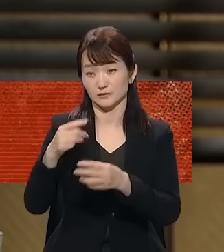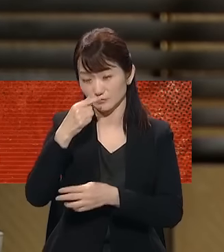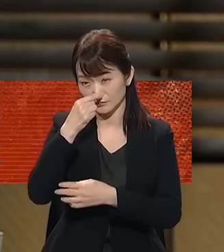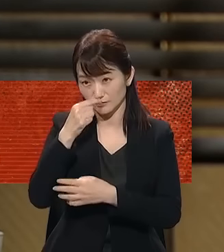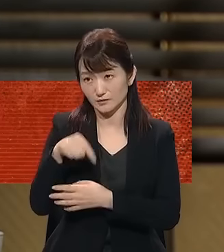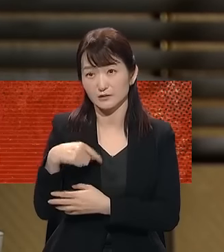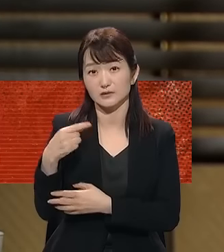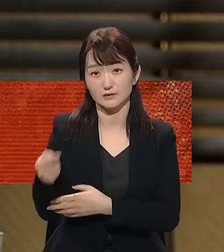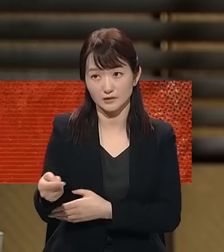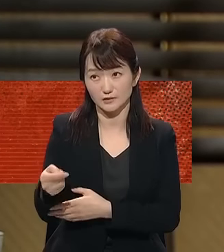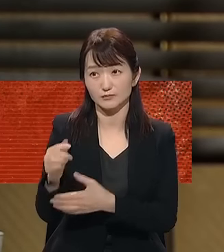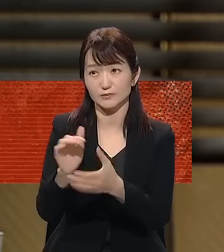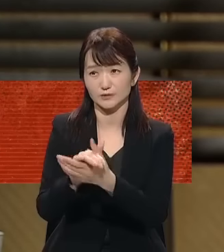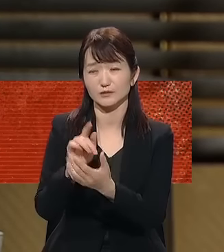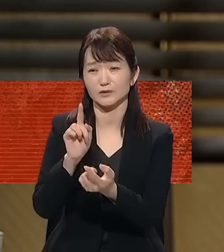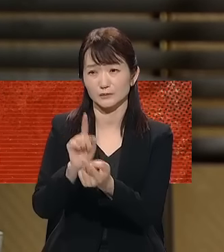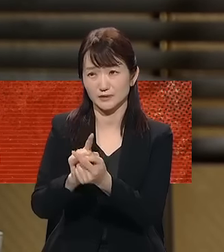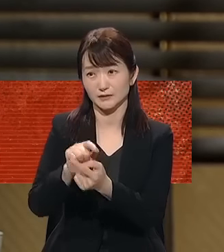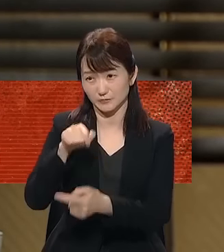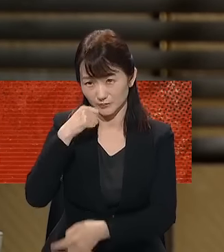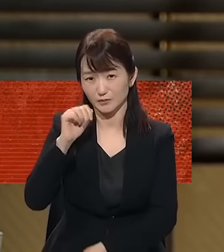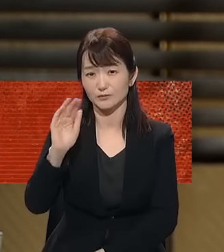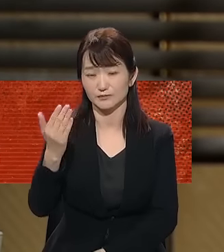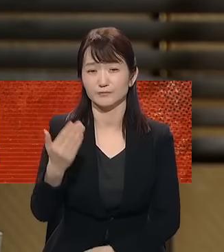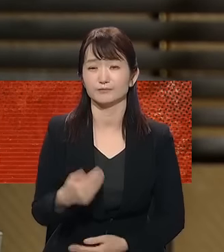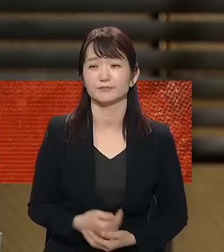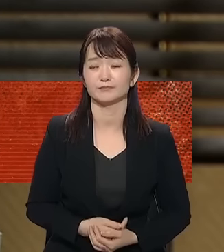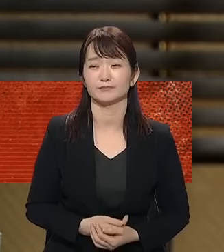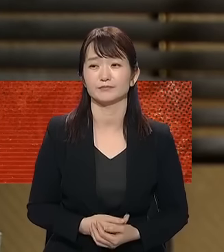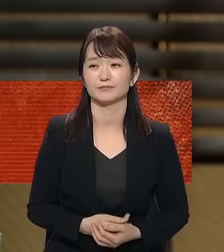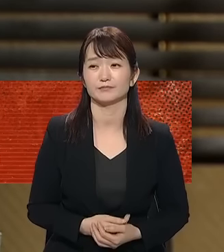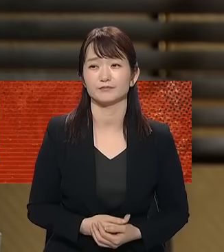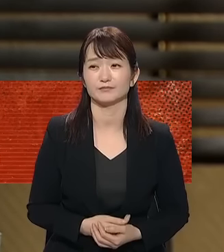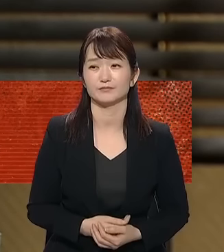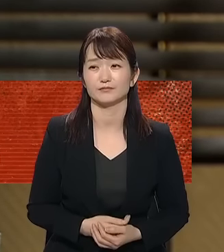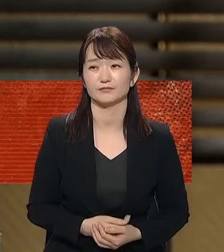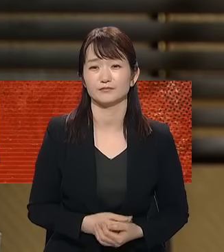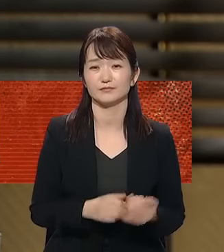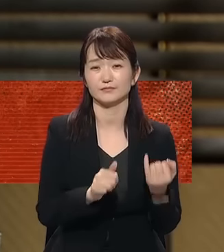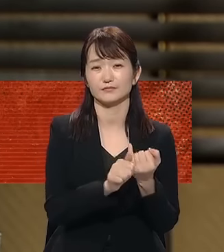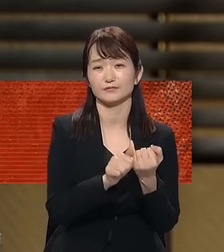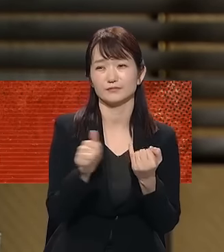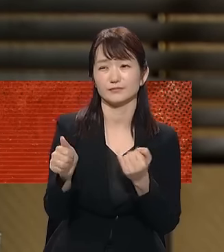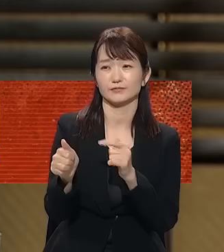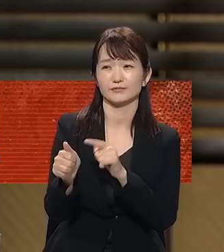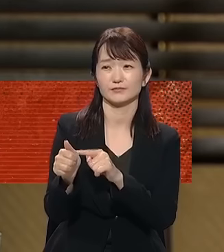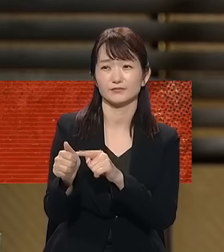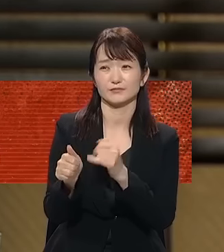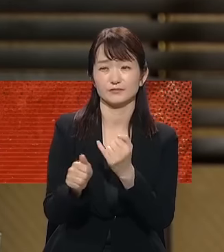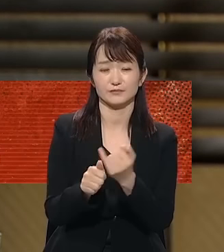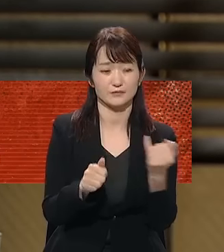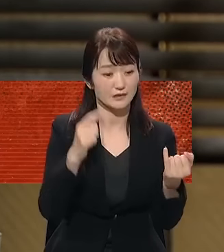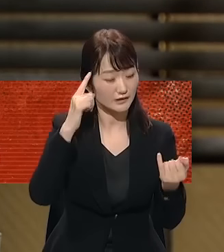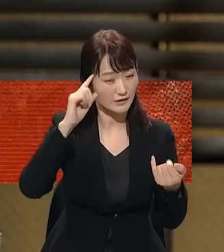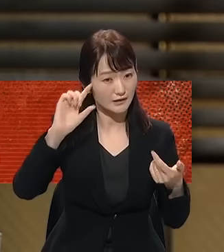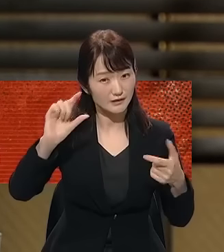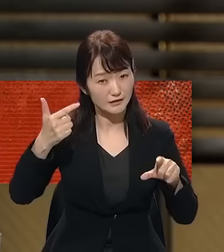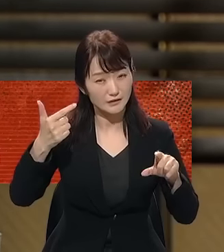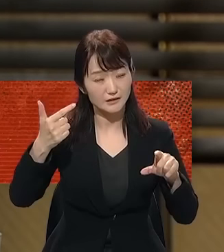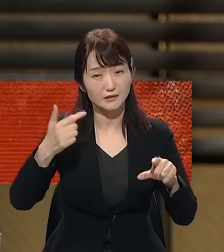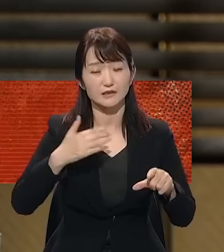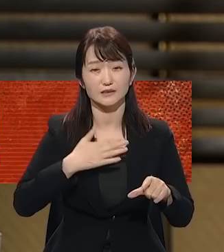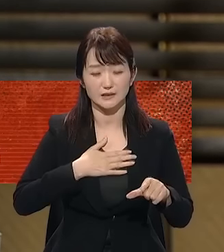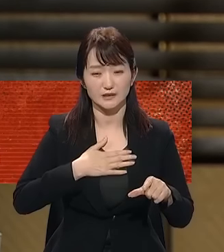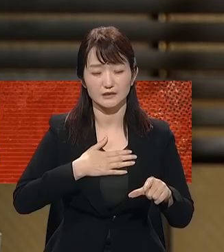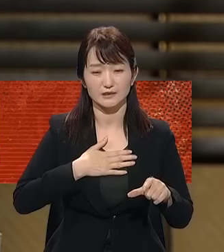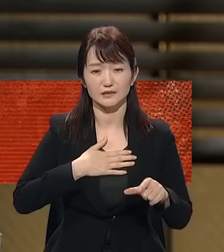지용이랑 먹어도 되잖아요 그렇다면 이거는 설사 남편은 아내하고 생각이 달라서 나는 다 이미 떠나 버렸다고